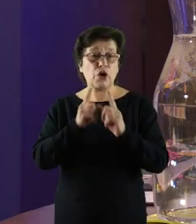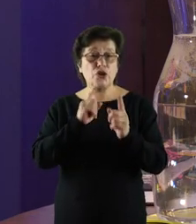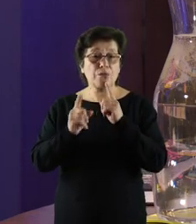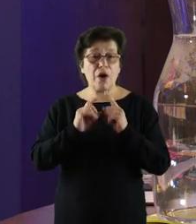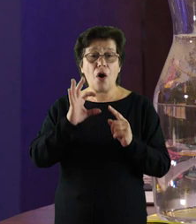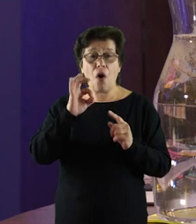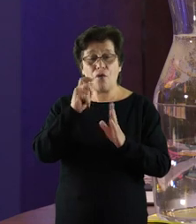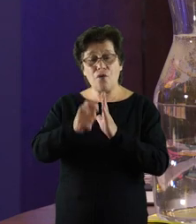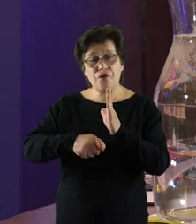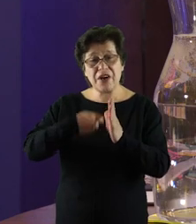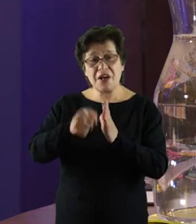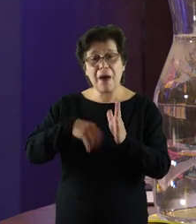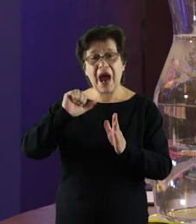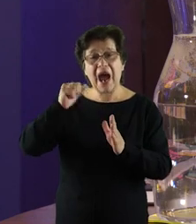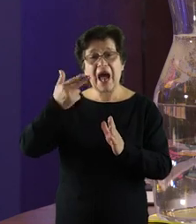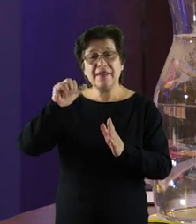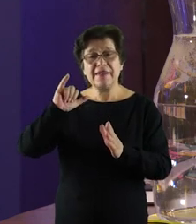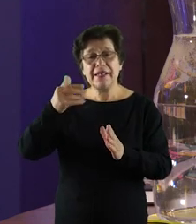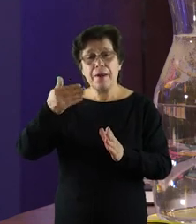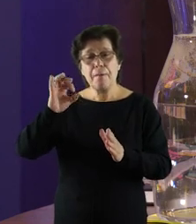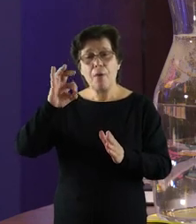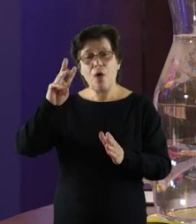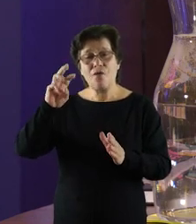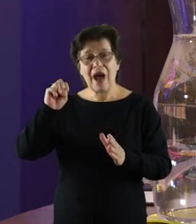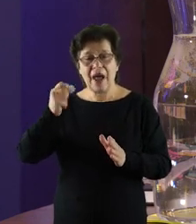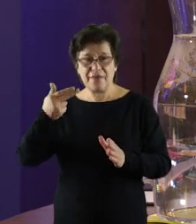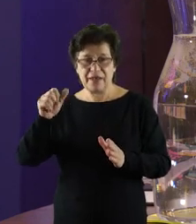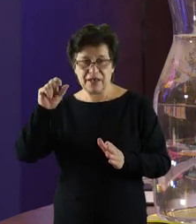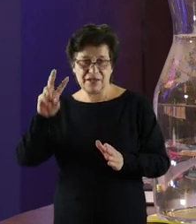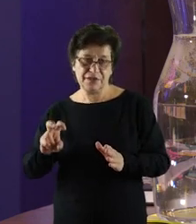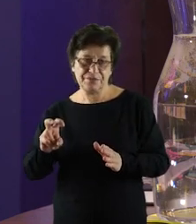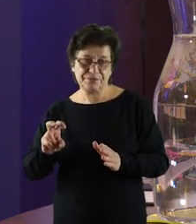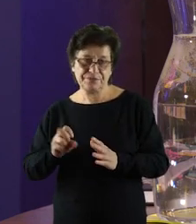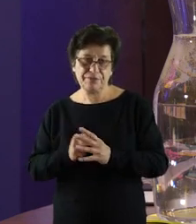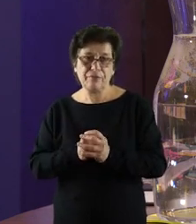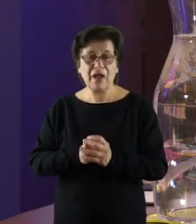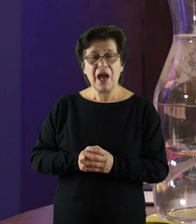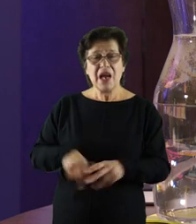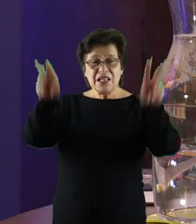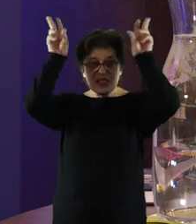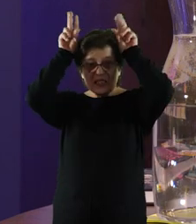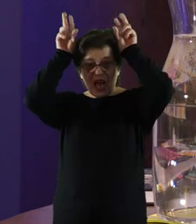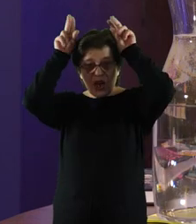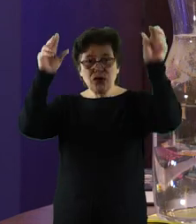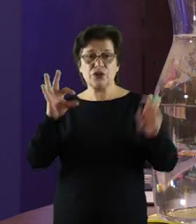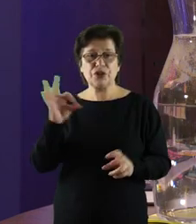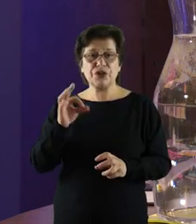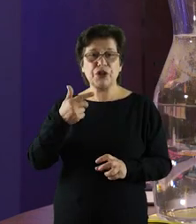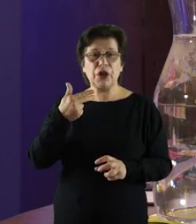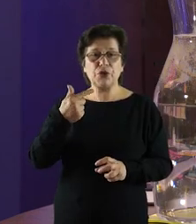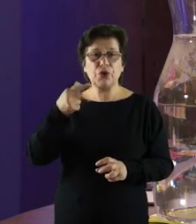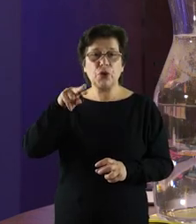filmów animowanych, a więc i Niezłe Ziółko ma szansę, a przede wszystkim Zając Tru, o którego walczą